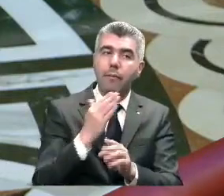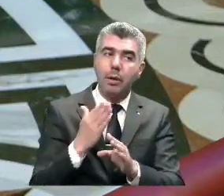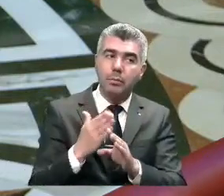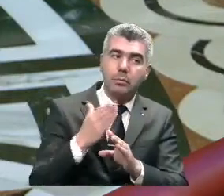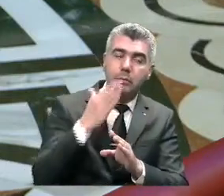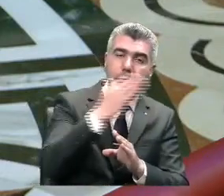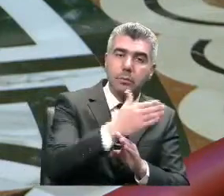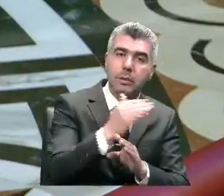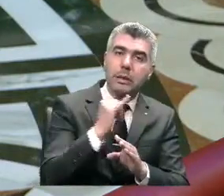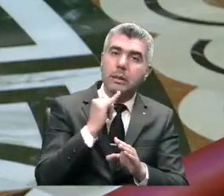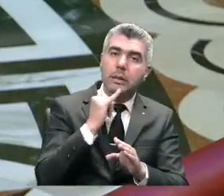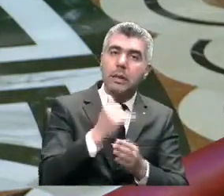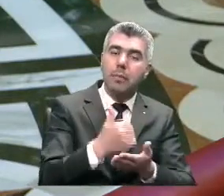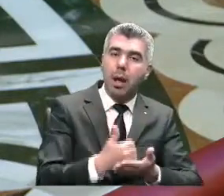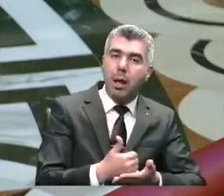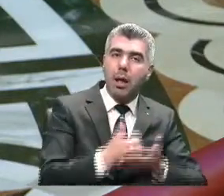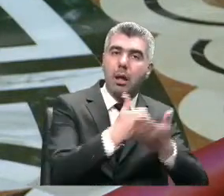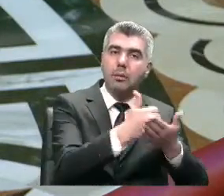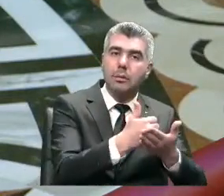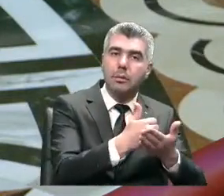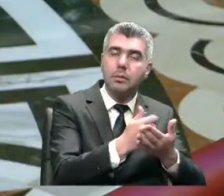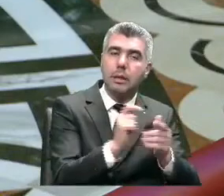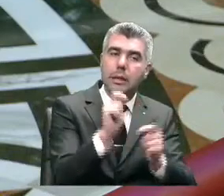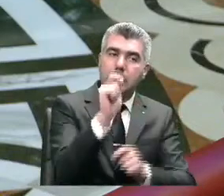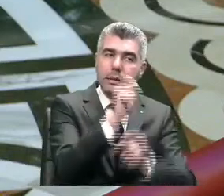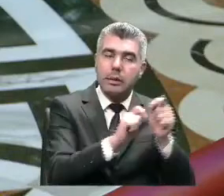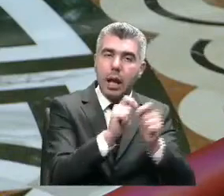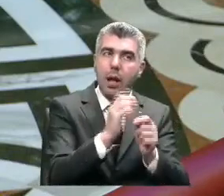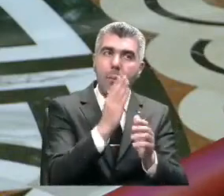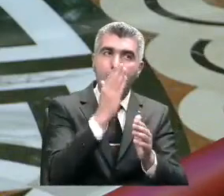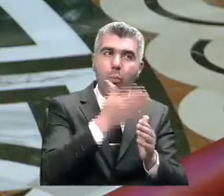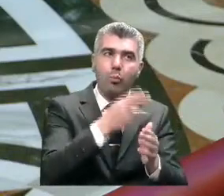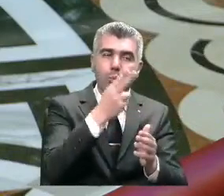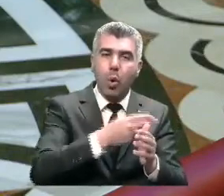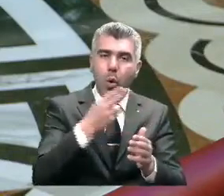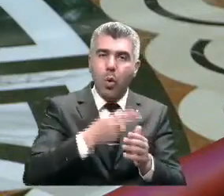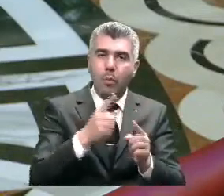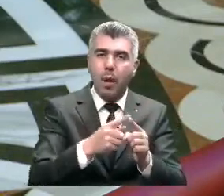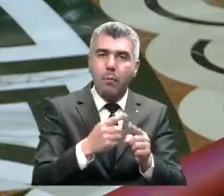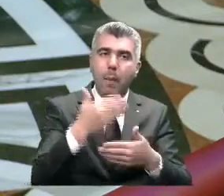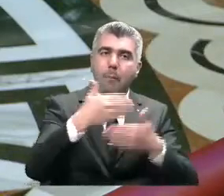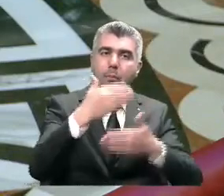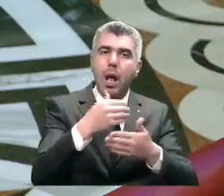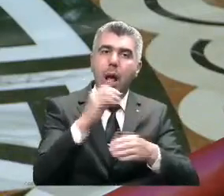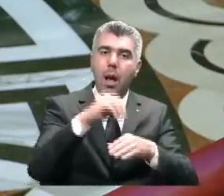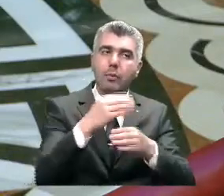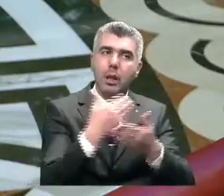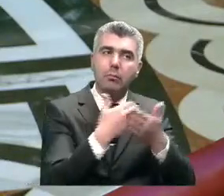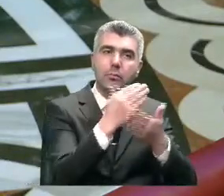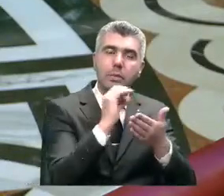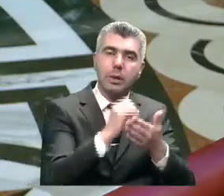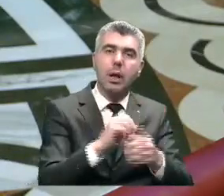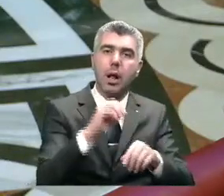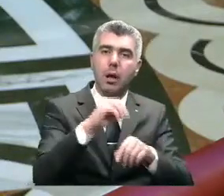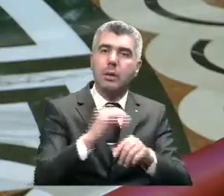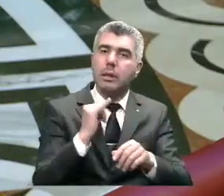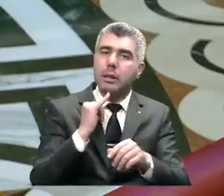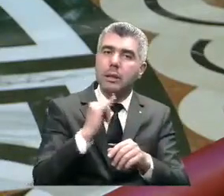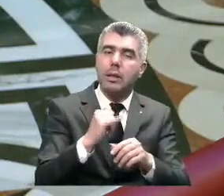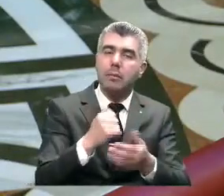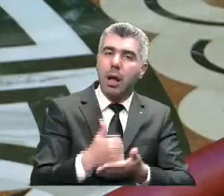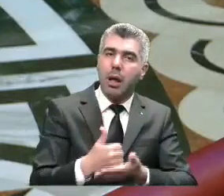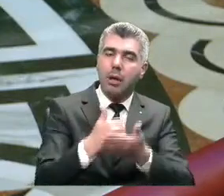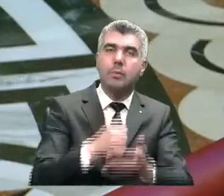لضمان استمراريه الخدمات واصلاح المنشات المتضرره واعاده تشغيل المرافق العموميه واستمراريه